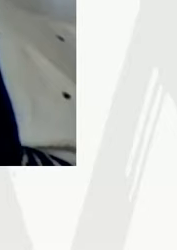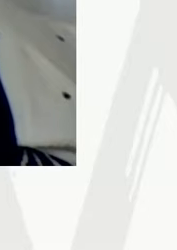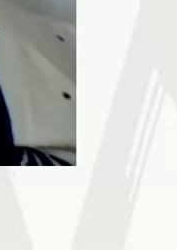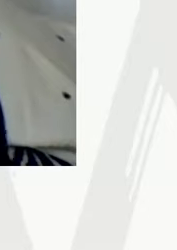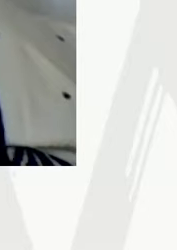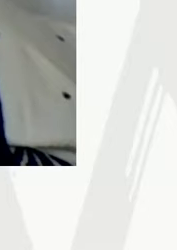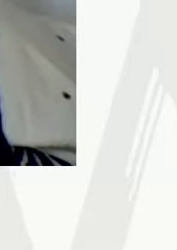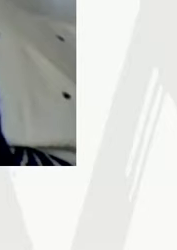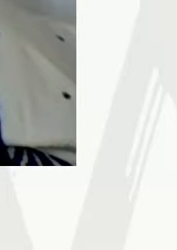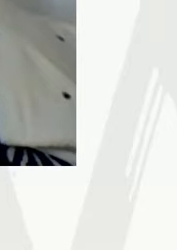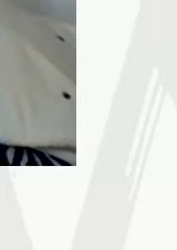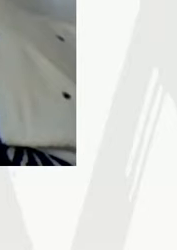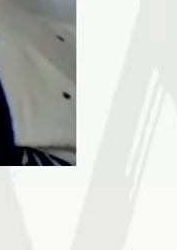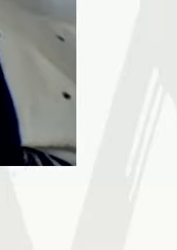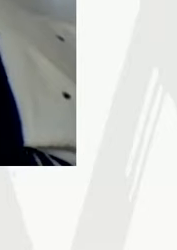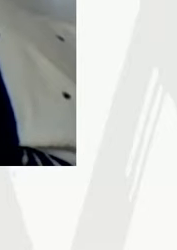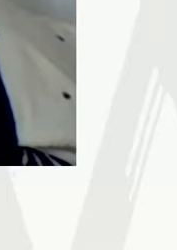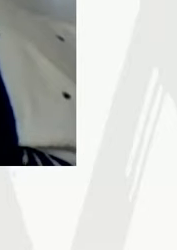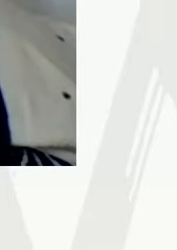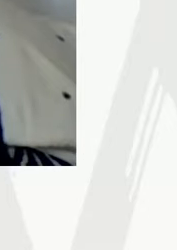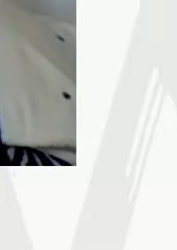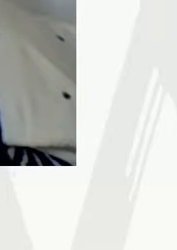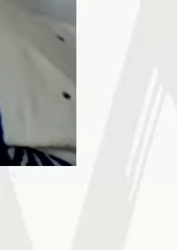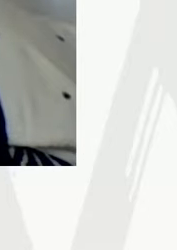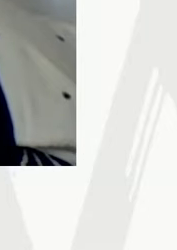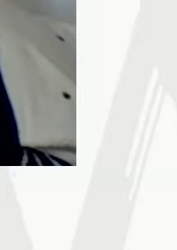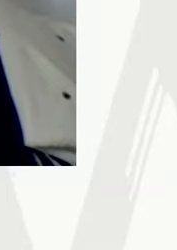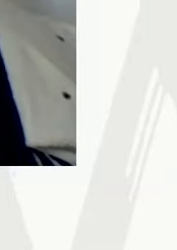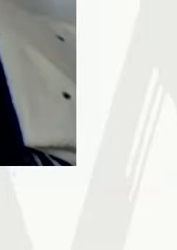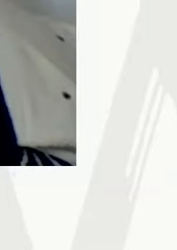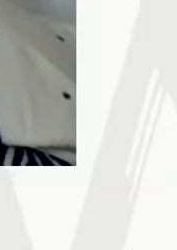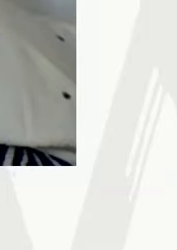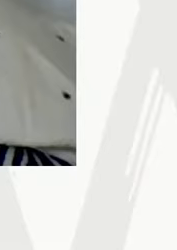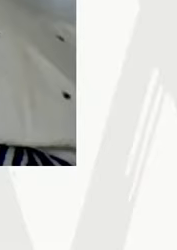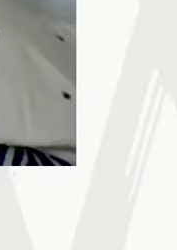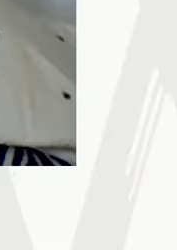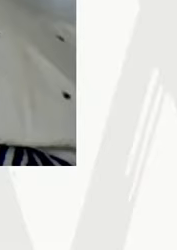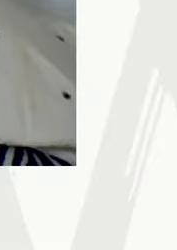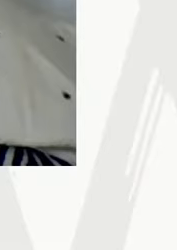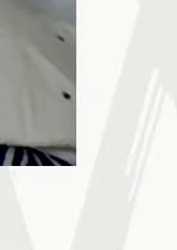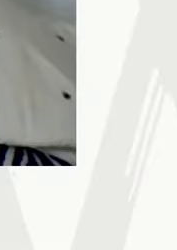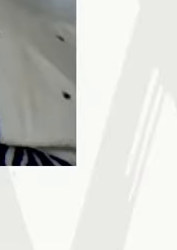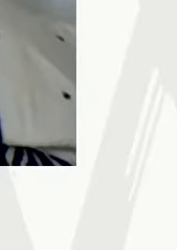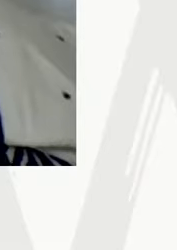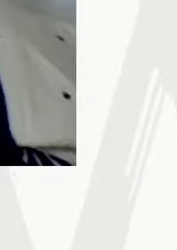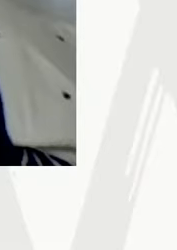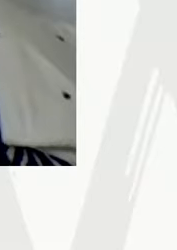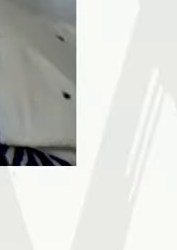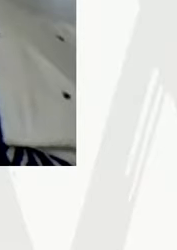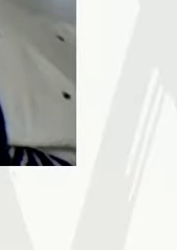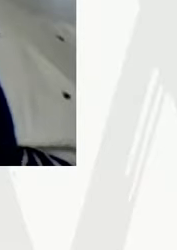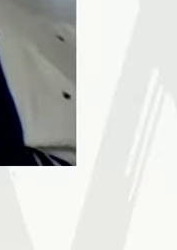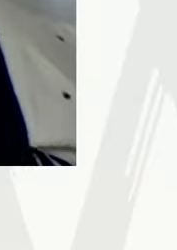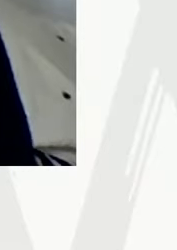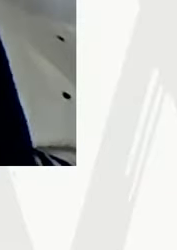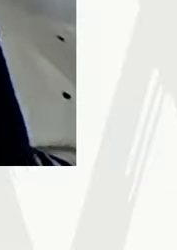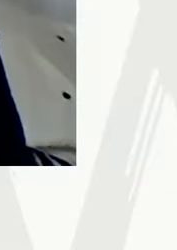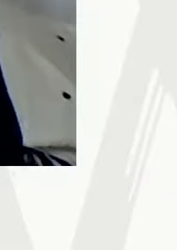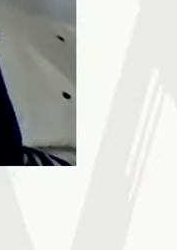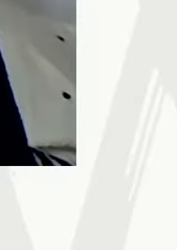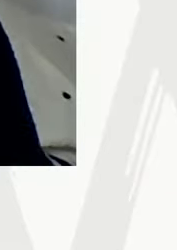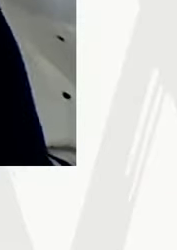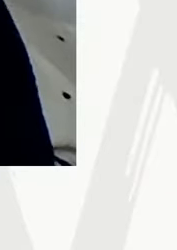conflit, ou bien des arrangements plus ou moins cohérents permettent de vivre en double